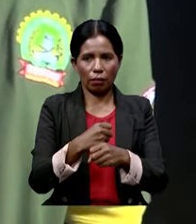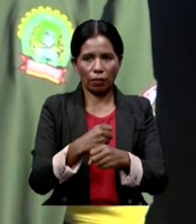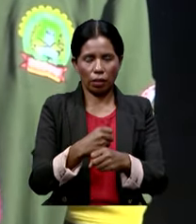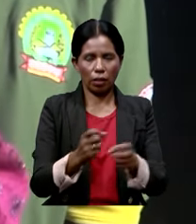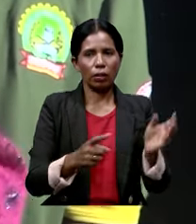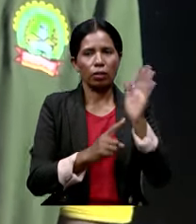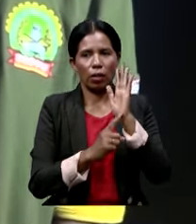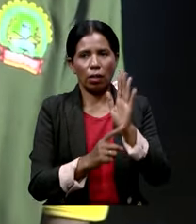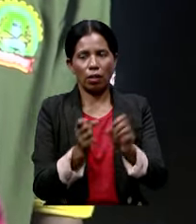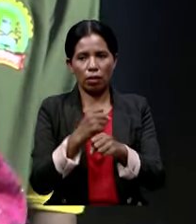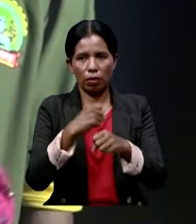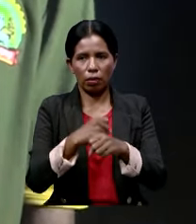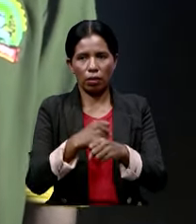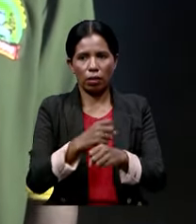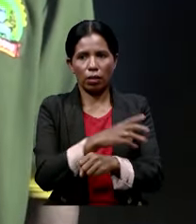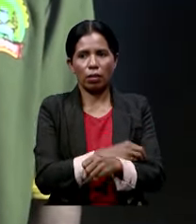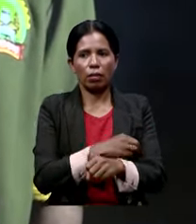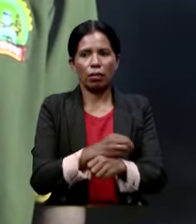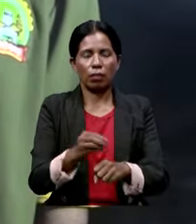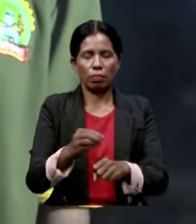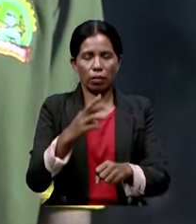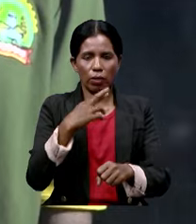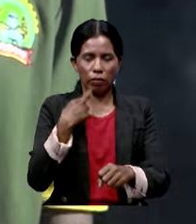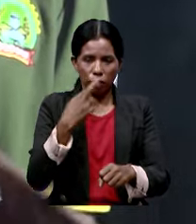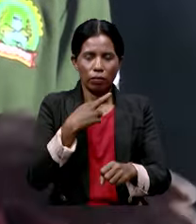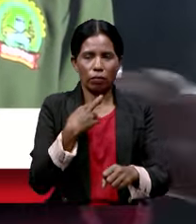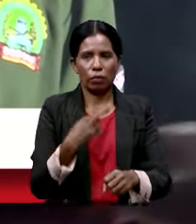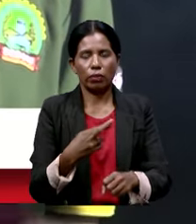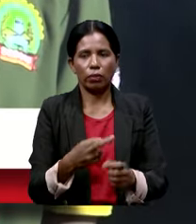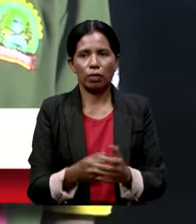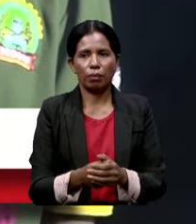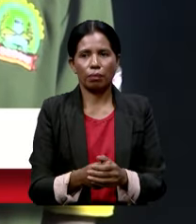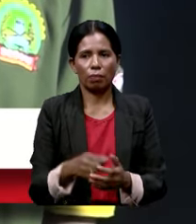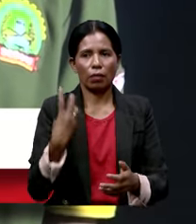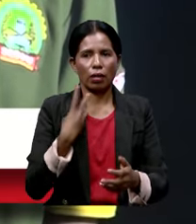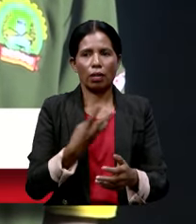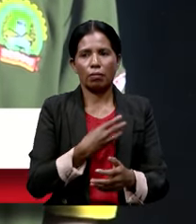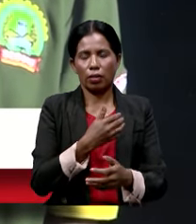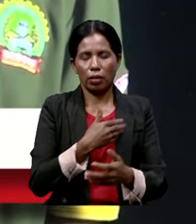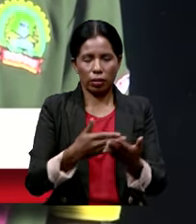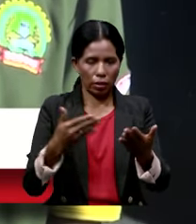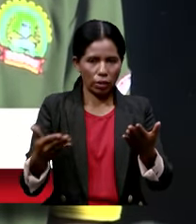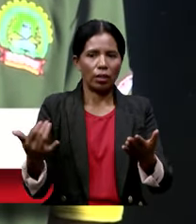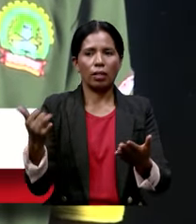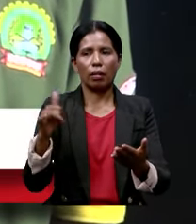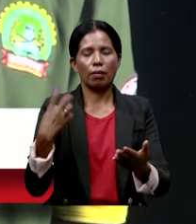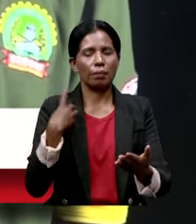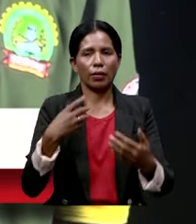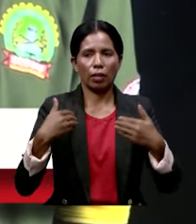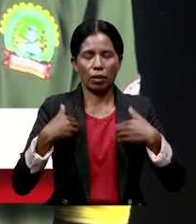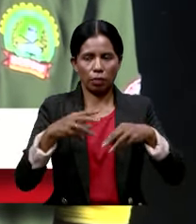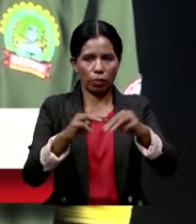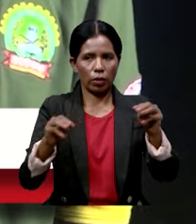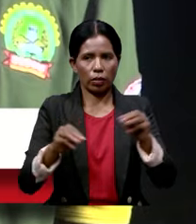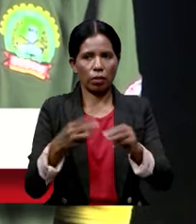ba tregu ba fo satu ba kripik sana ami sidau ki material mebe ami ha munisipi